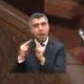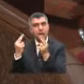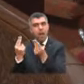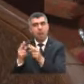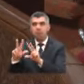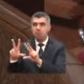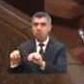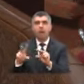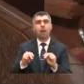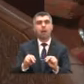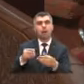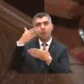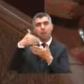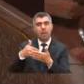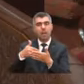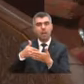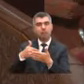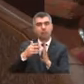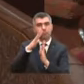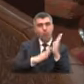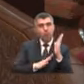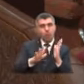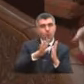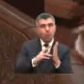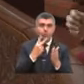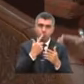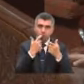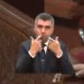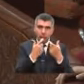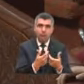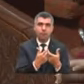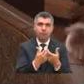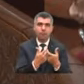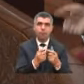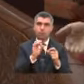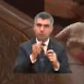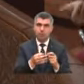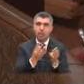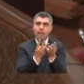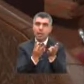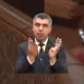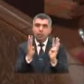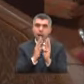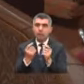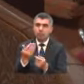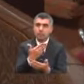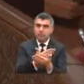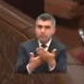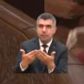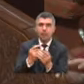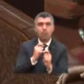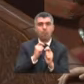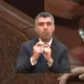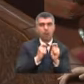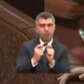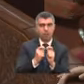المغاربة بالداخل، وهذا ورش ممكن تطلعوا عليه، ممكن أن نجيو للجنة ونتذكروا فيه. فيما يتعلق